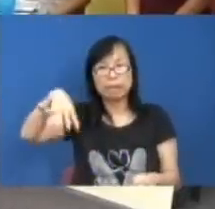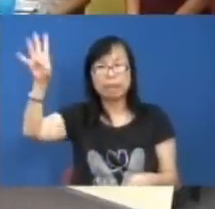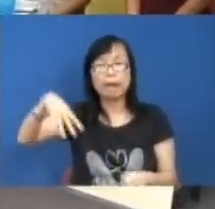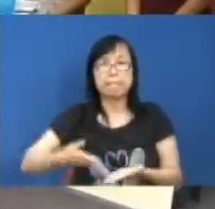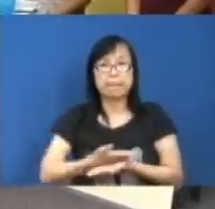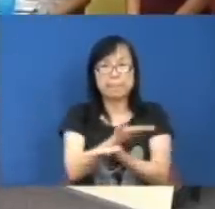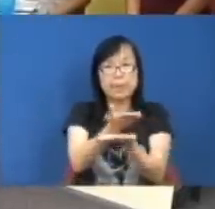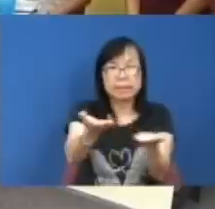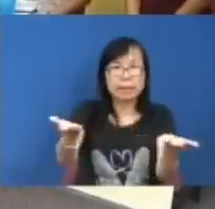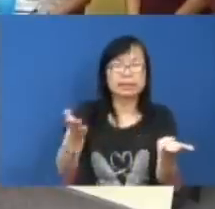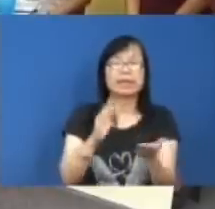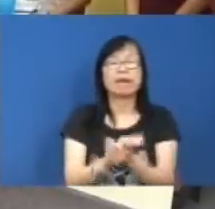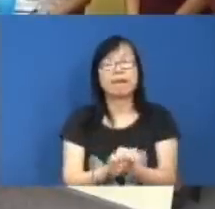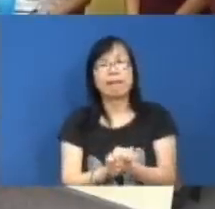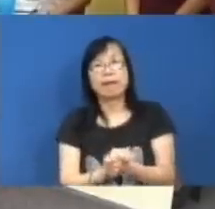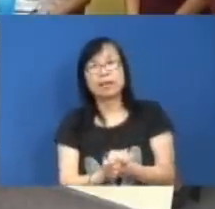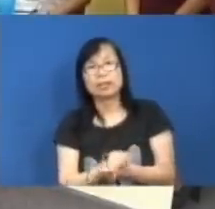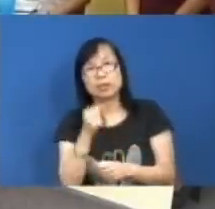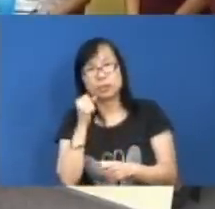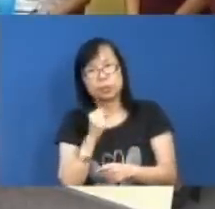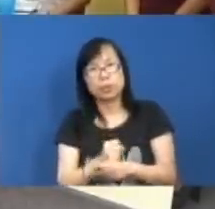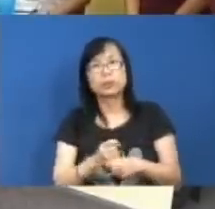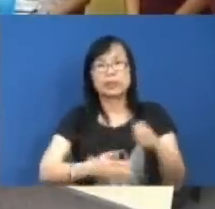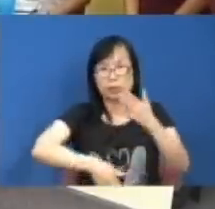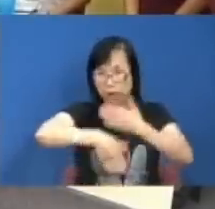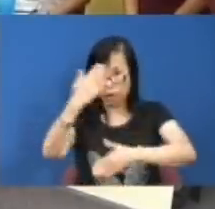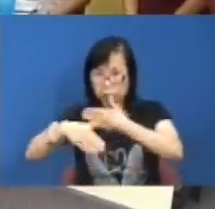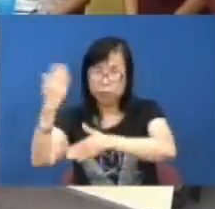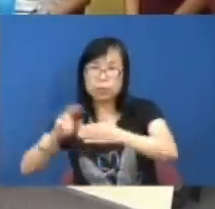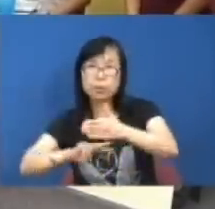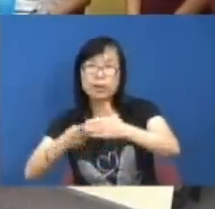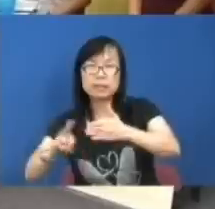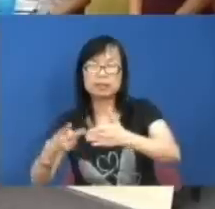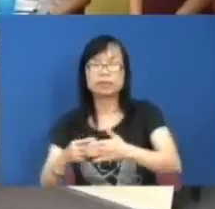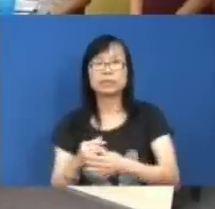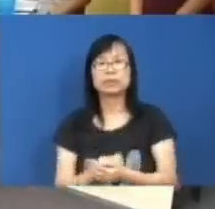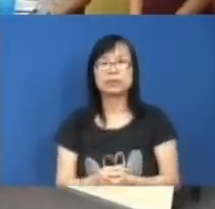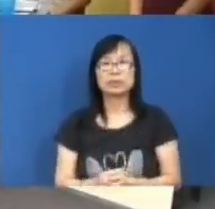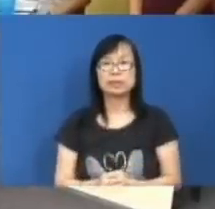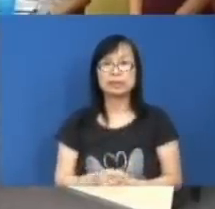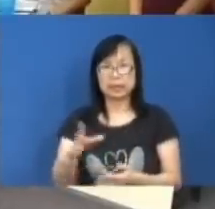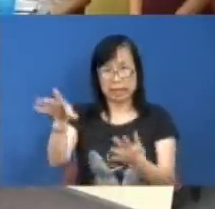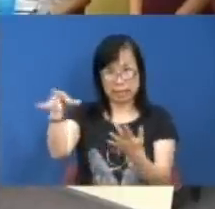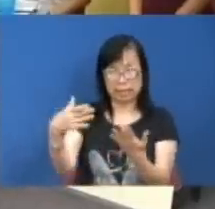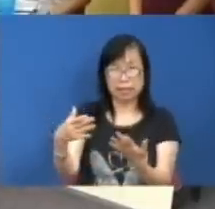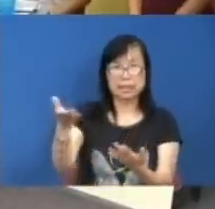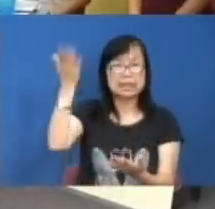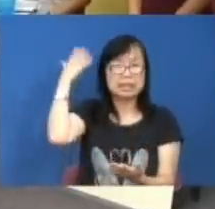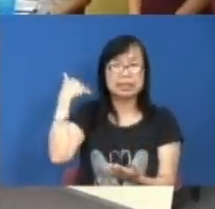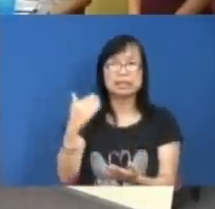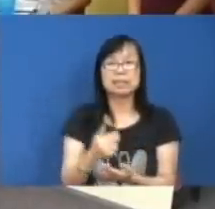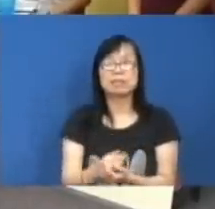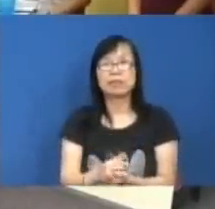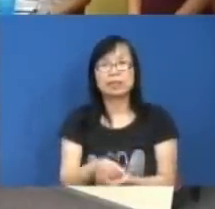認嗰個方案，可以去即係做好我哋嘅樓宇維修，係咪？咁呢個都係其中一個可以選擇。以前咧就一定